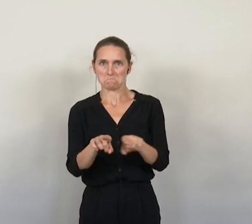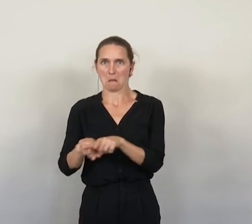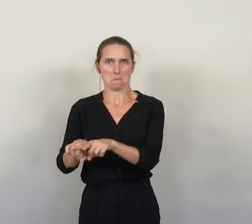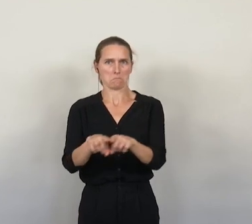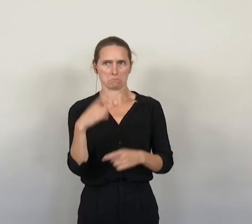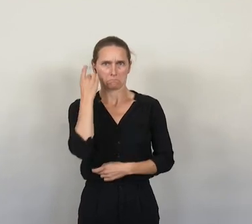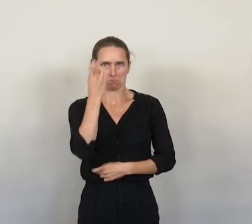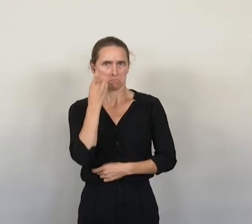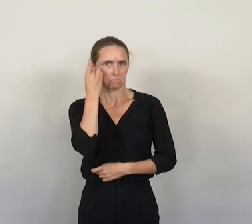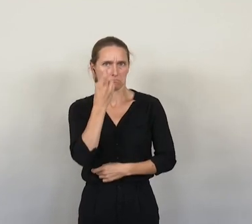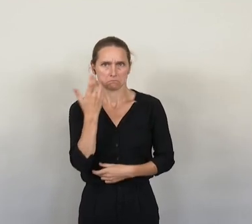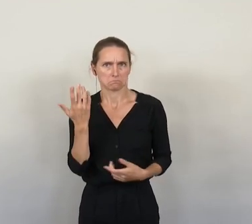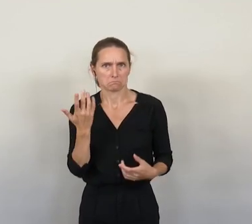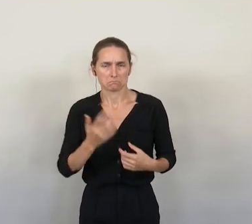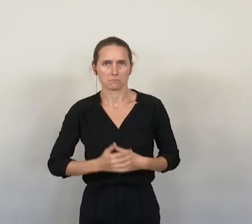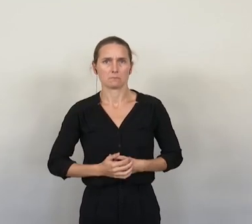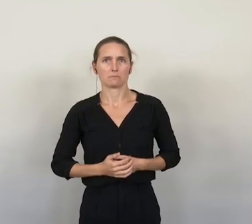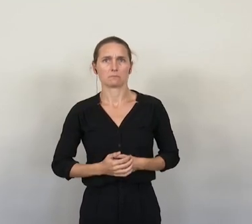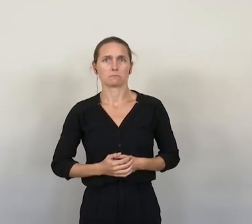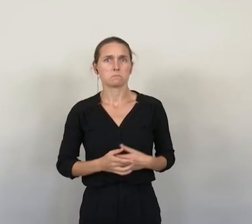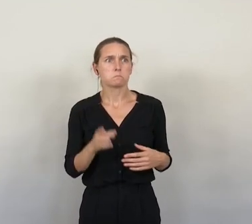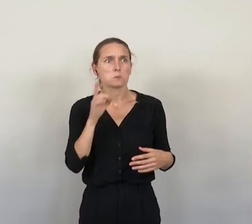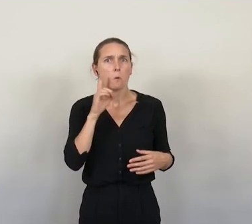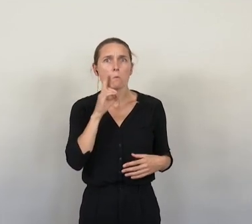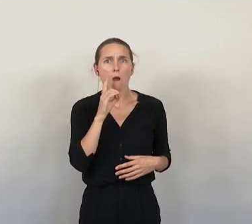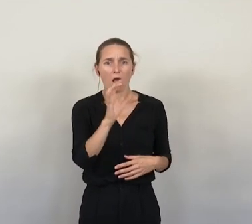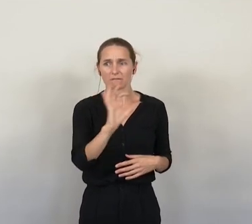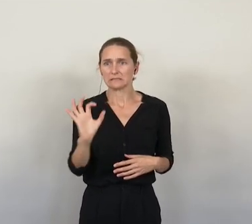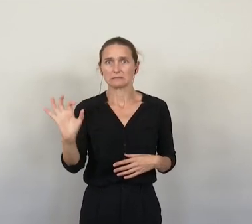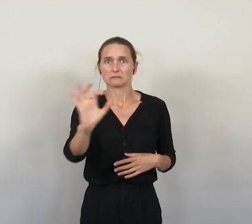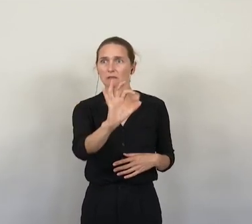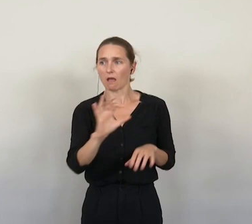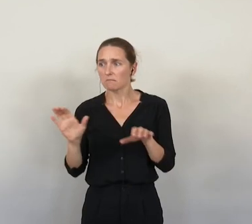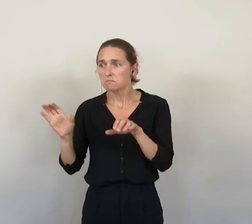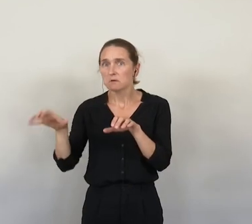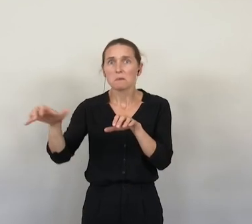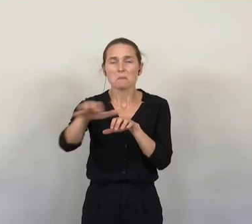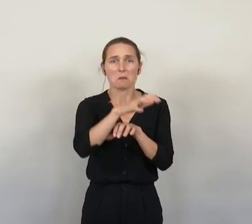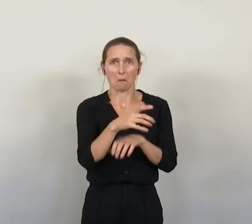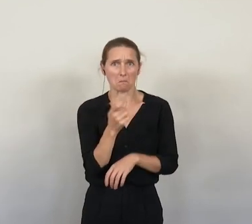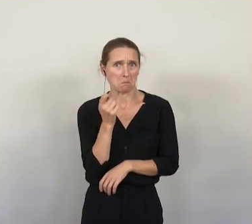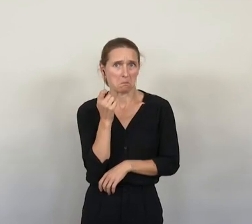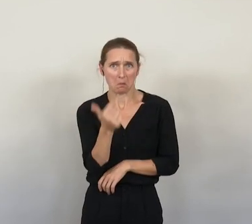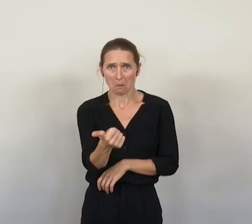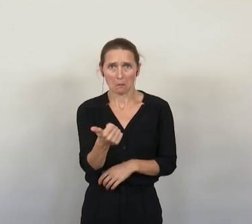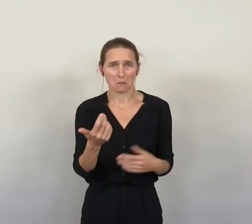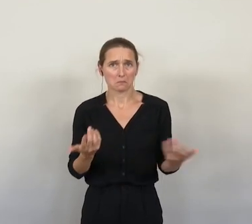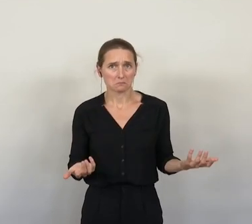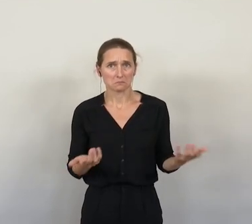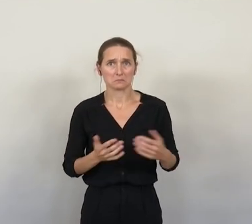au grenoblois pourquoi y y a-t-il aussi peu de sanitaire public en service à